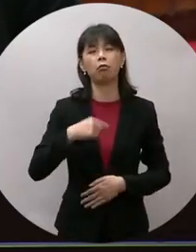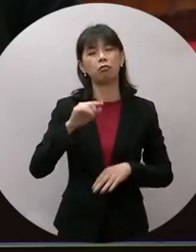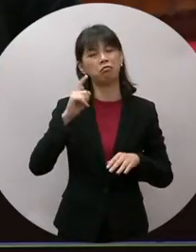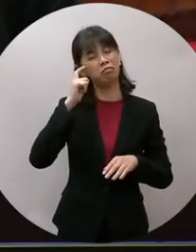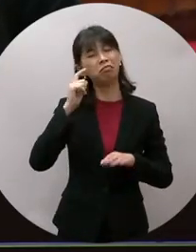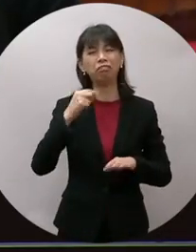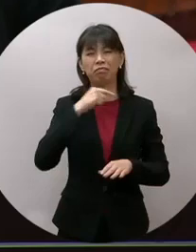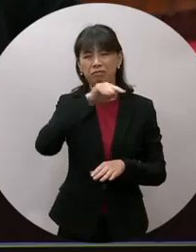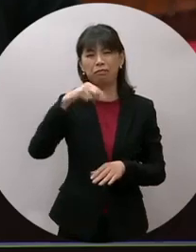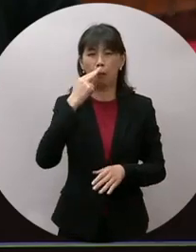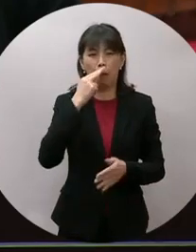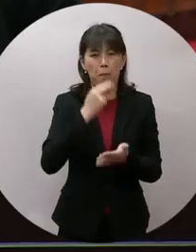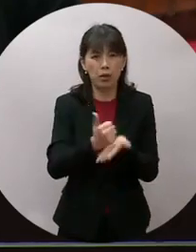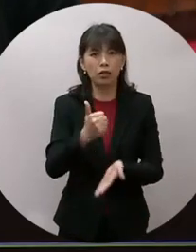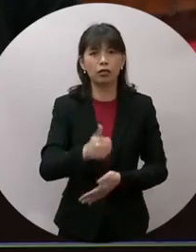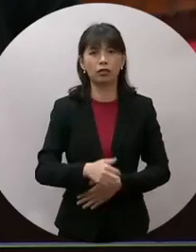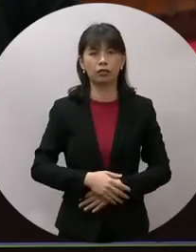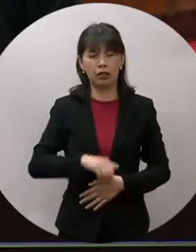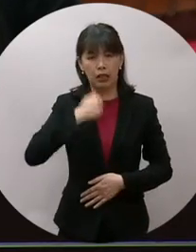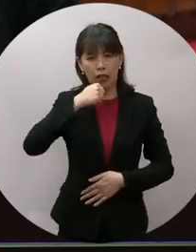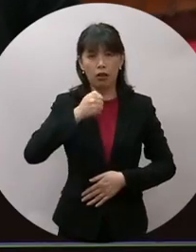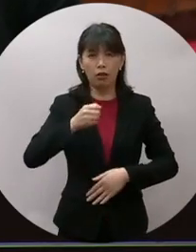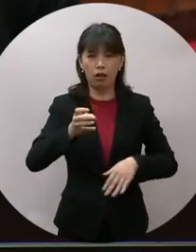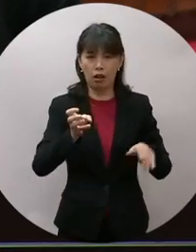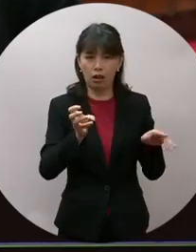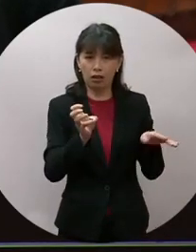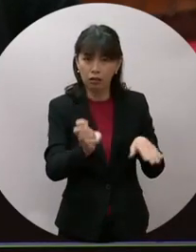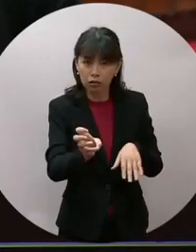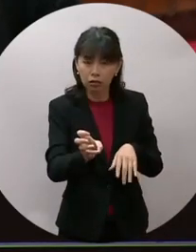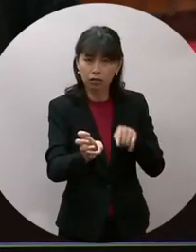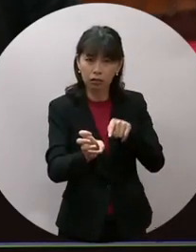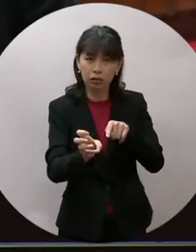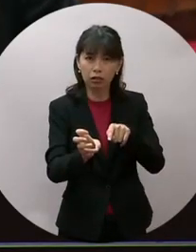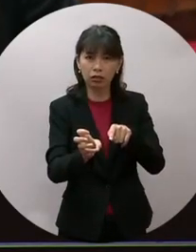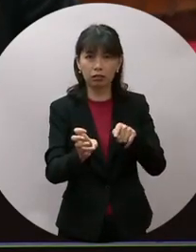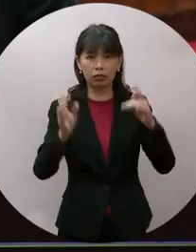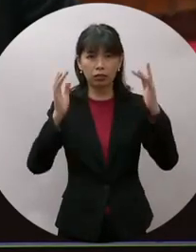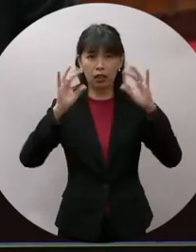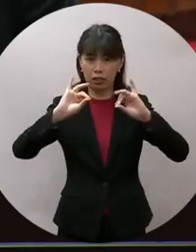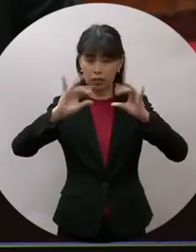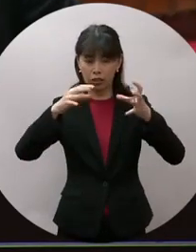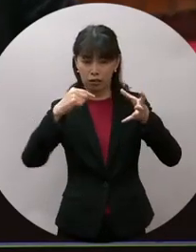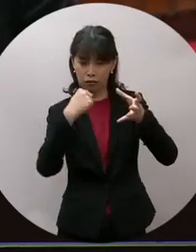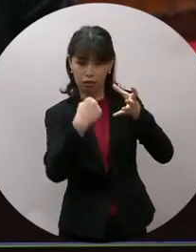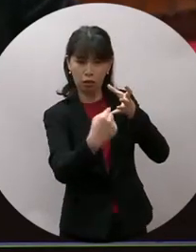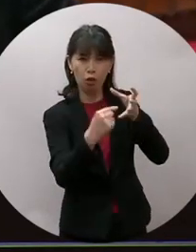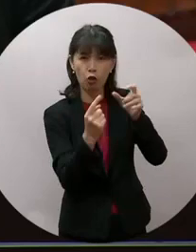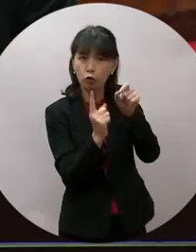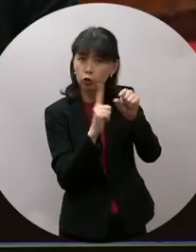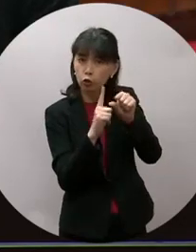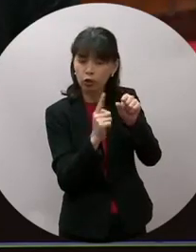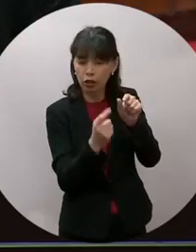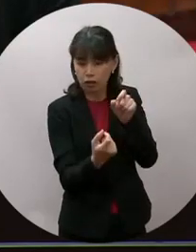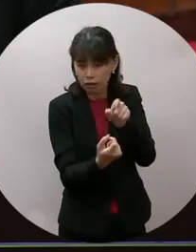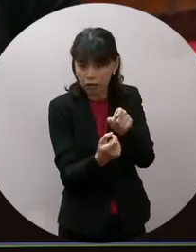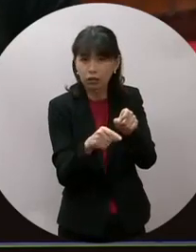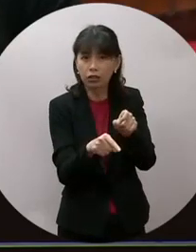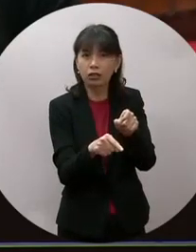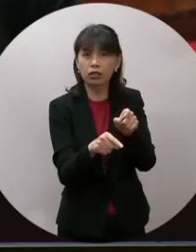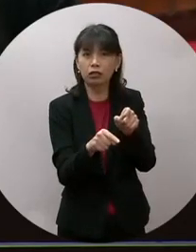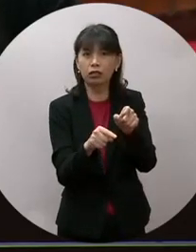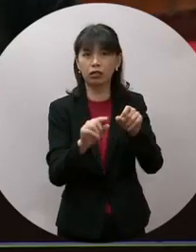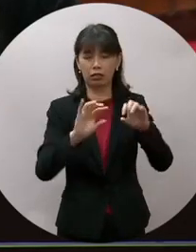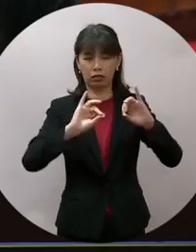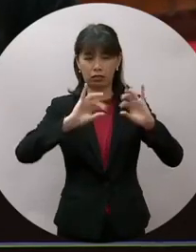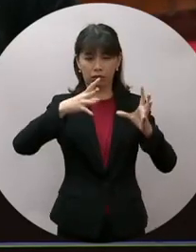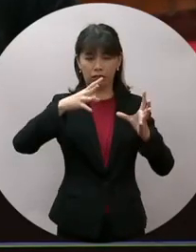运，因为我们得天独厚的地理环境，我们的纬度接近赤道，让我们可以顺着地球的自转方向，我们可以